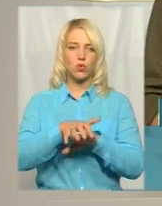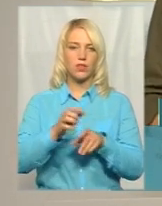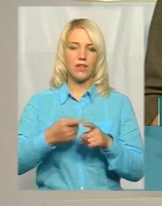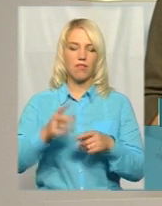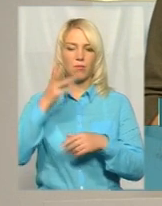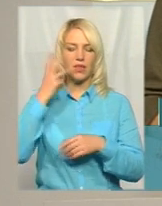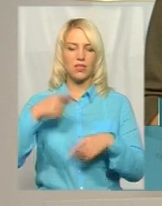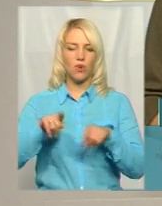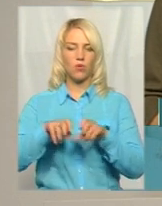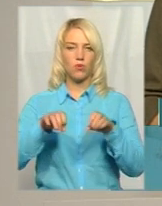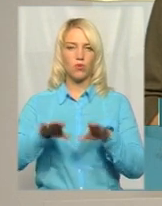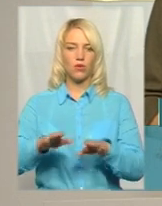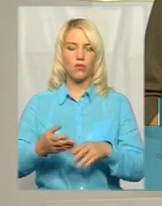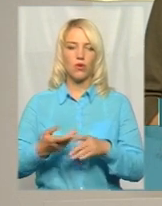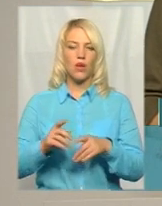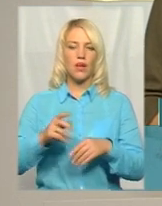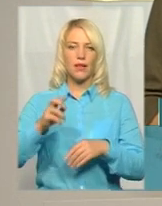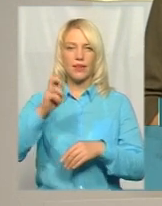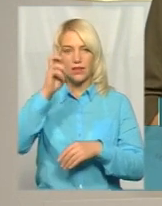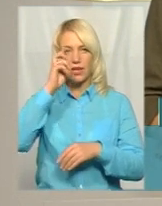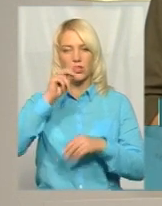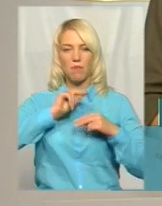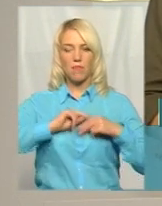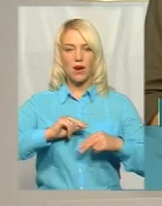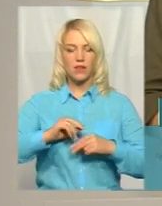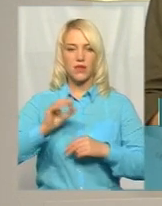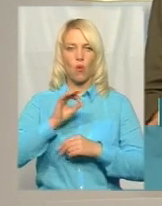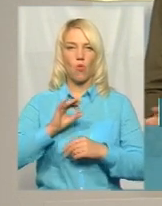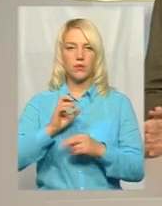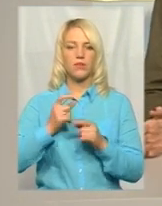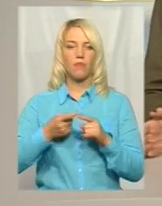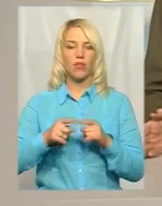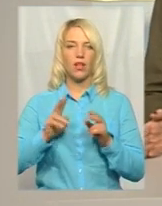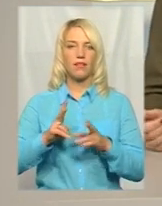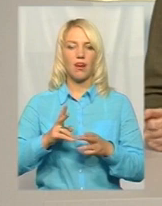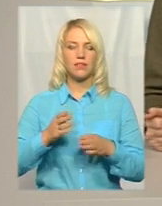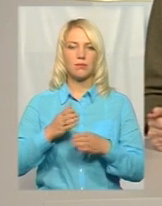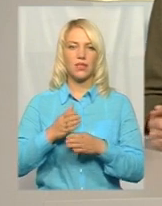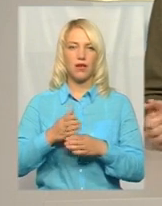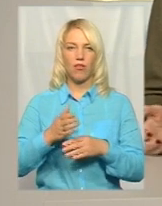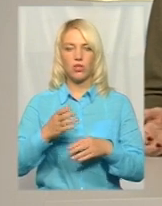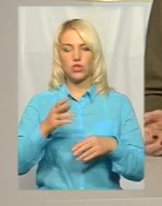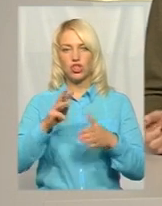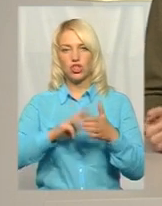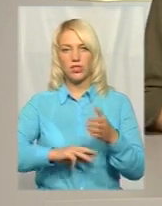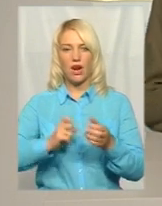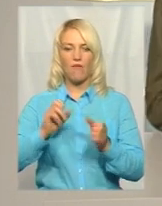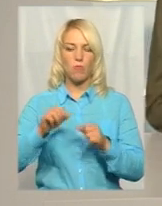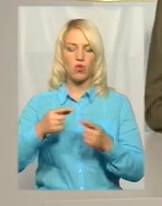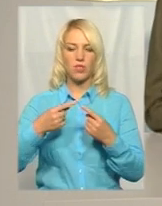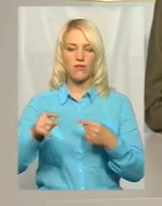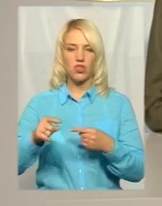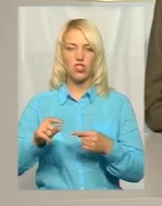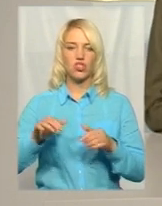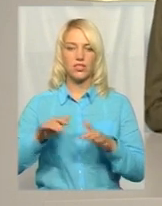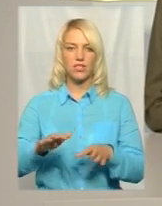постанову винесли працівники управління Держпраці в області. Про те, як сприяють штрафи, а можливо інші заходи